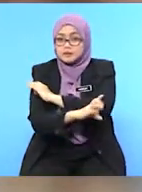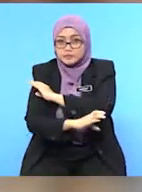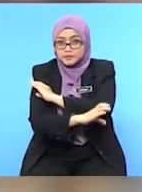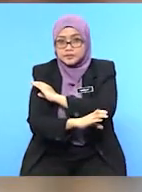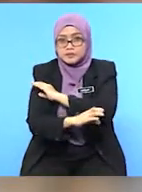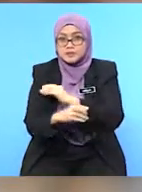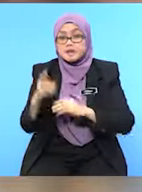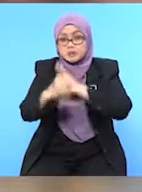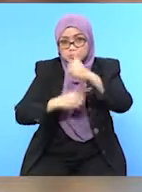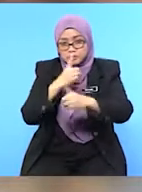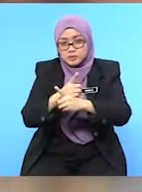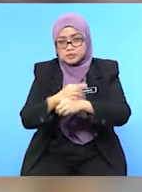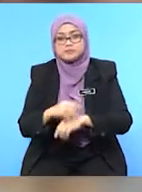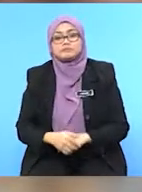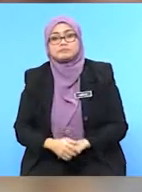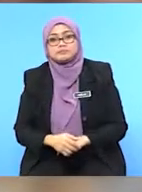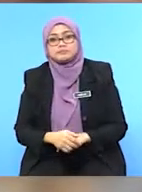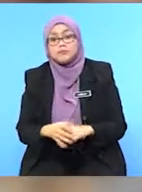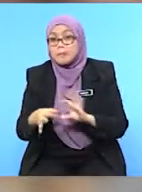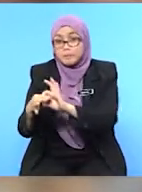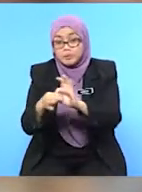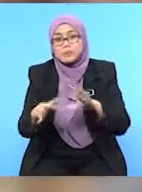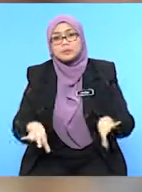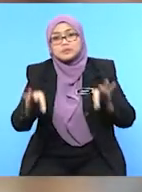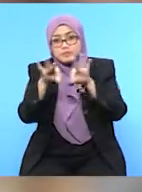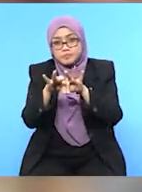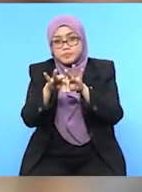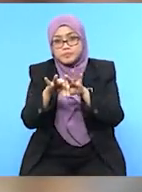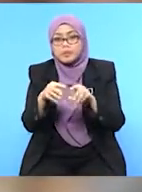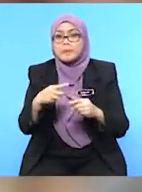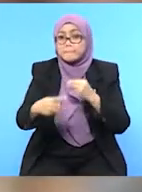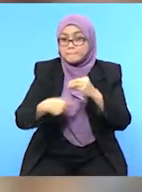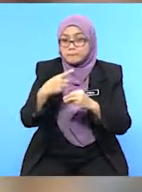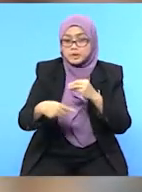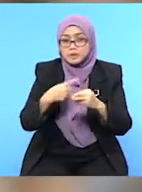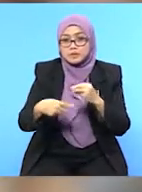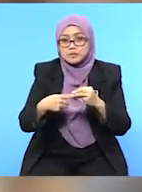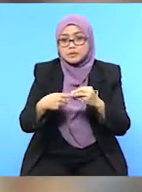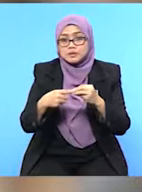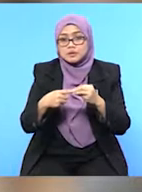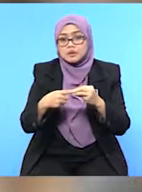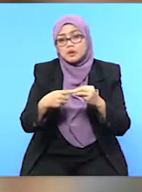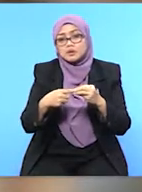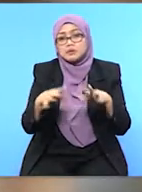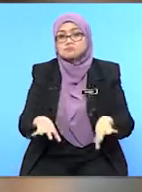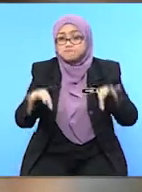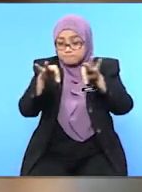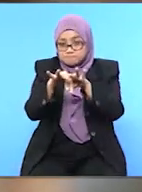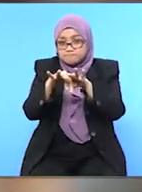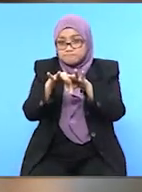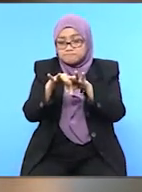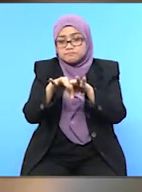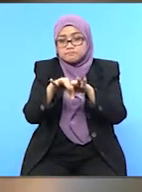jelaslah bahwa perpaduan ini penting penegak itu yang terdiri daripada pelbagai kaum untuk mengukuhkan perpaduan Apakah